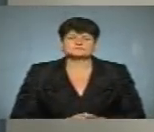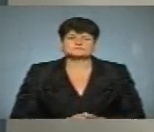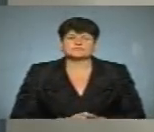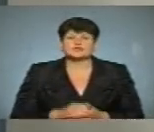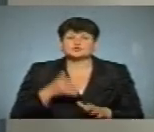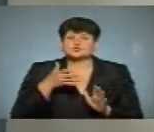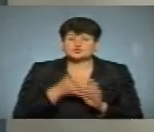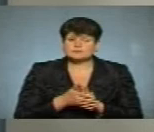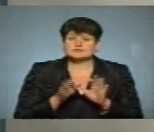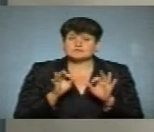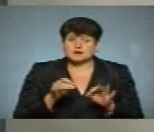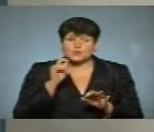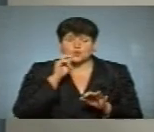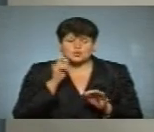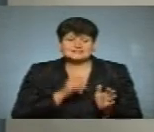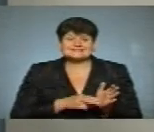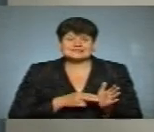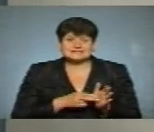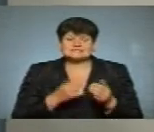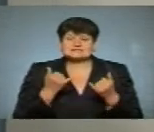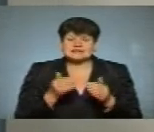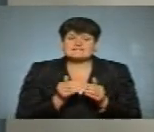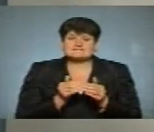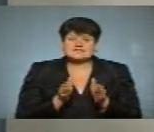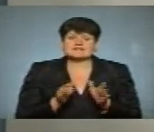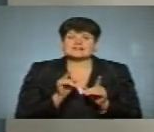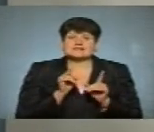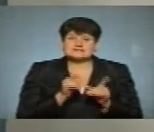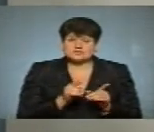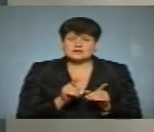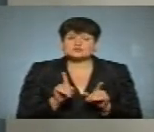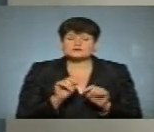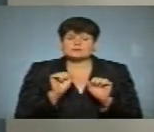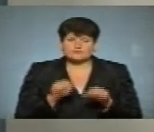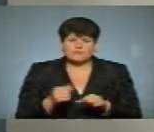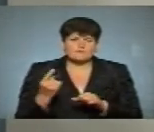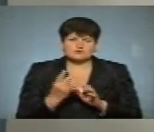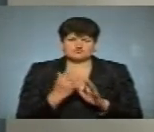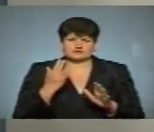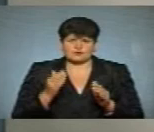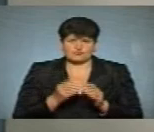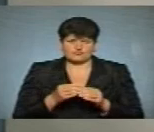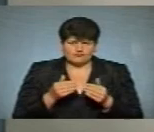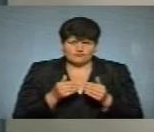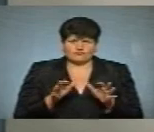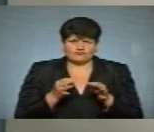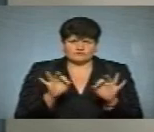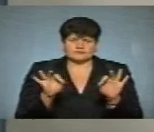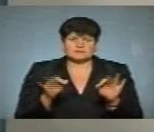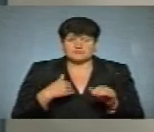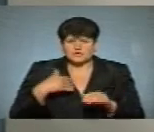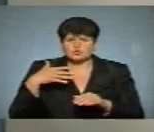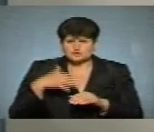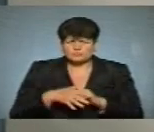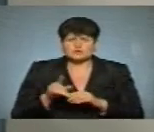зрозумійте правильно, «Укрзалізниця» зараз відкриває ті рейси, які вони можуть першочергово відкрити. Ми розуміємо,